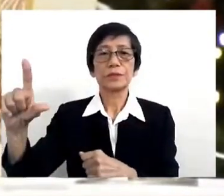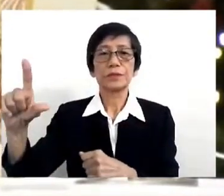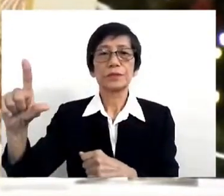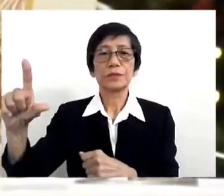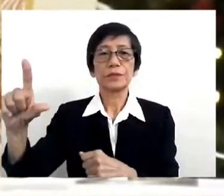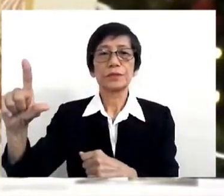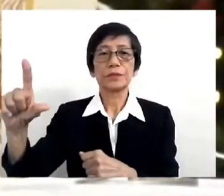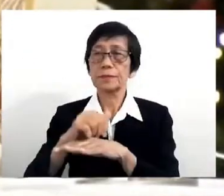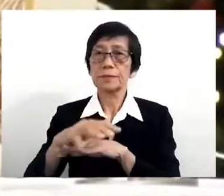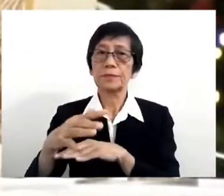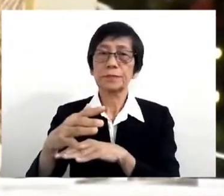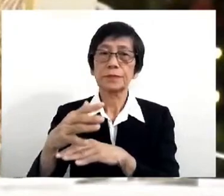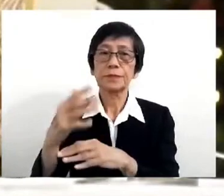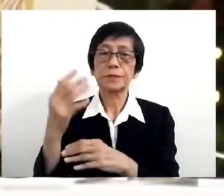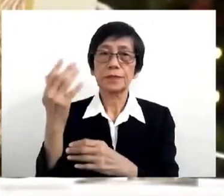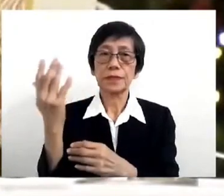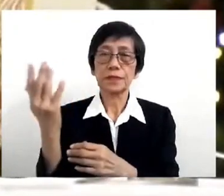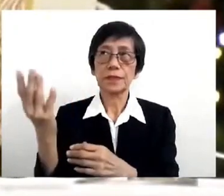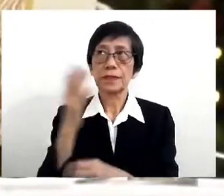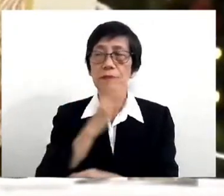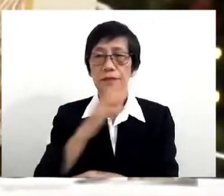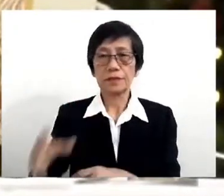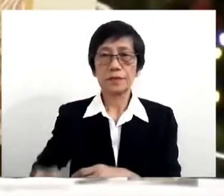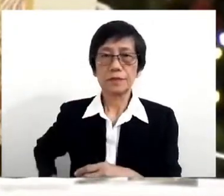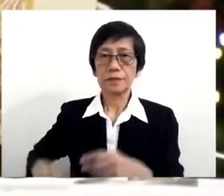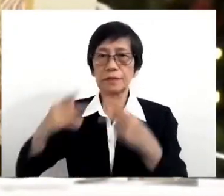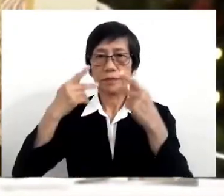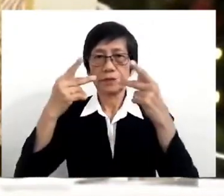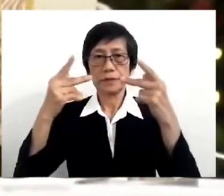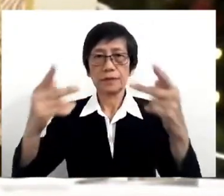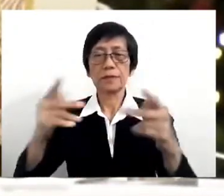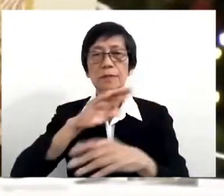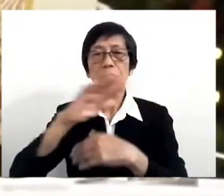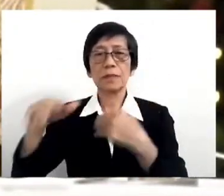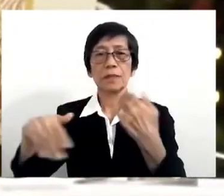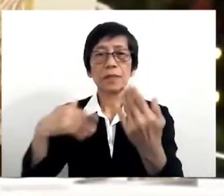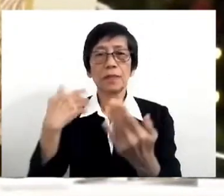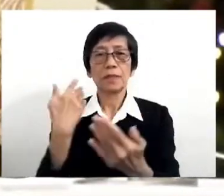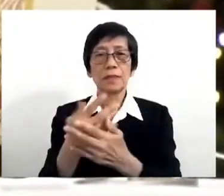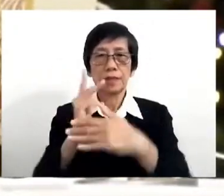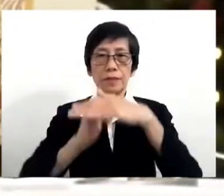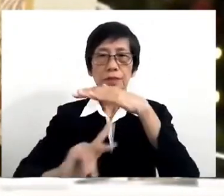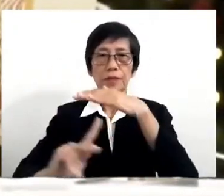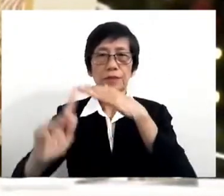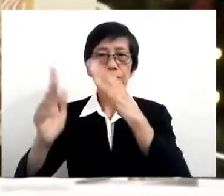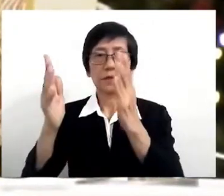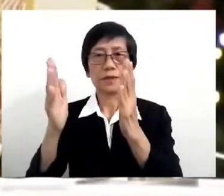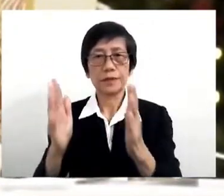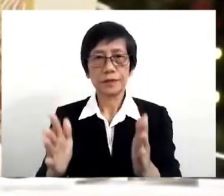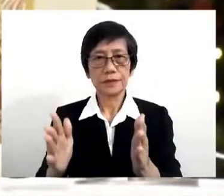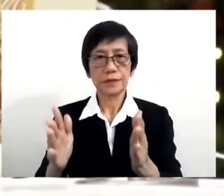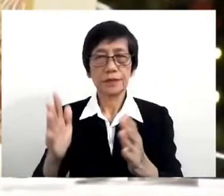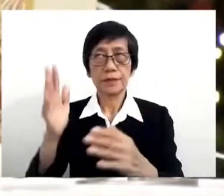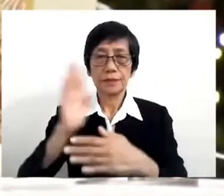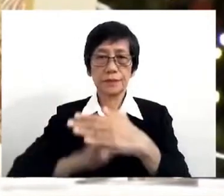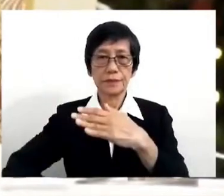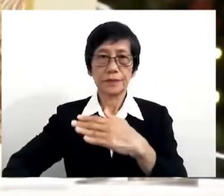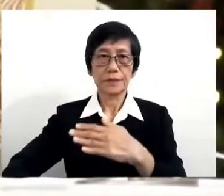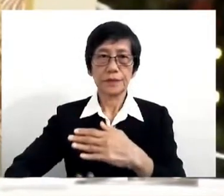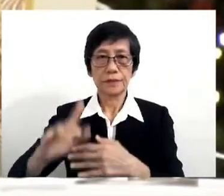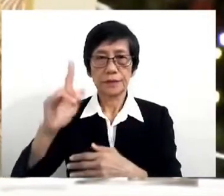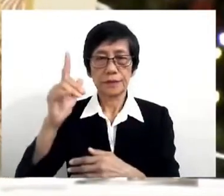Kanya ay ipinahayag ng lahat ng mga propeta. Ang pagsilang niya ay pinanabikan